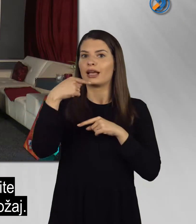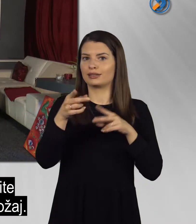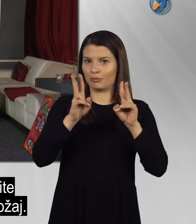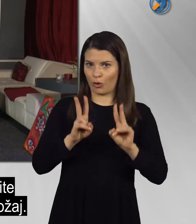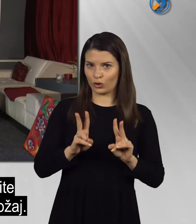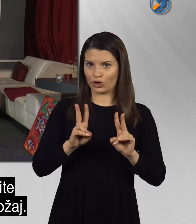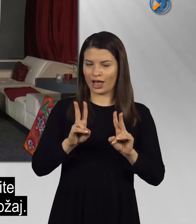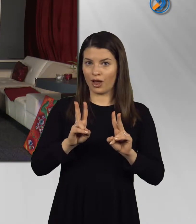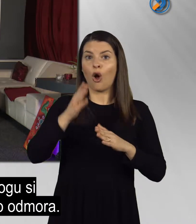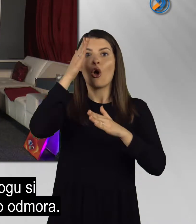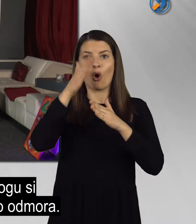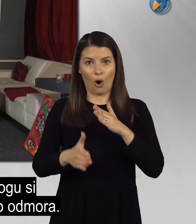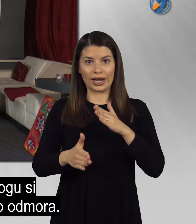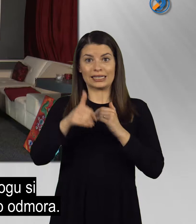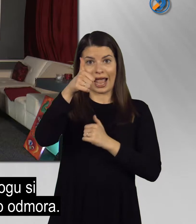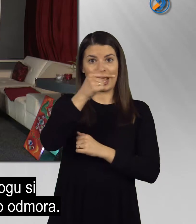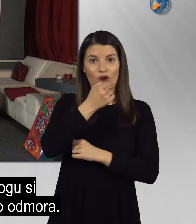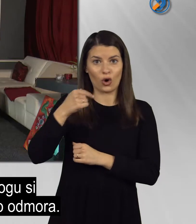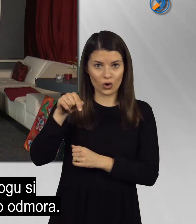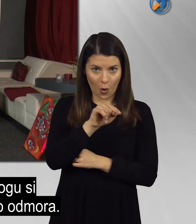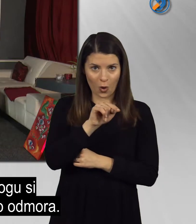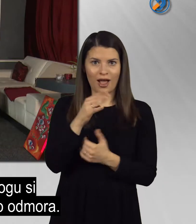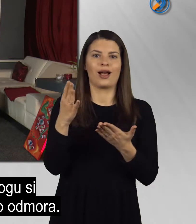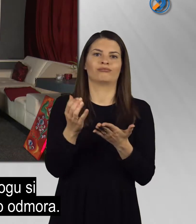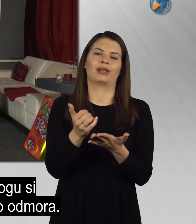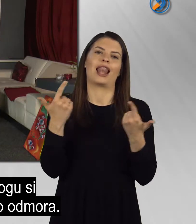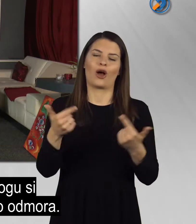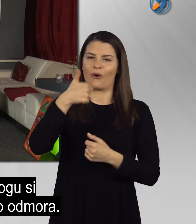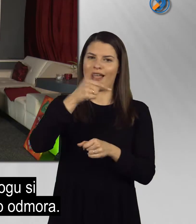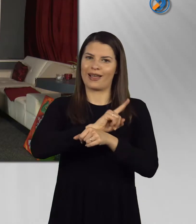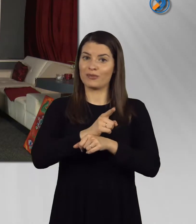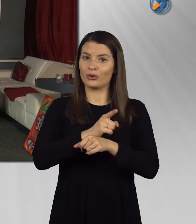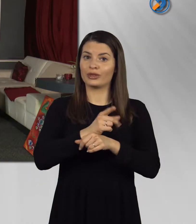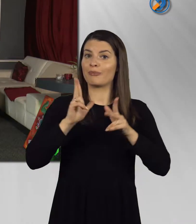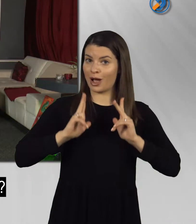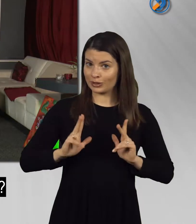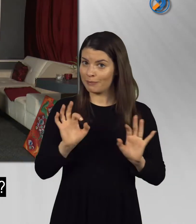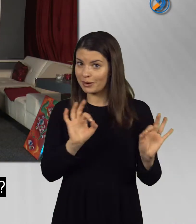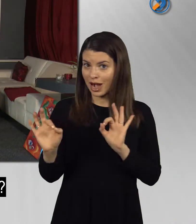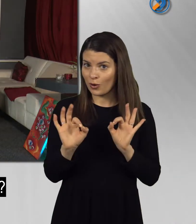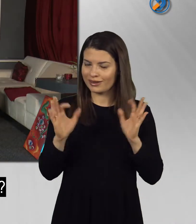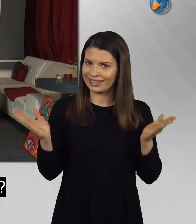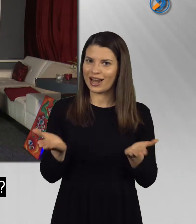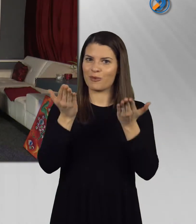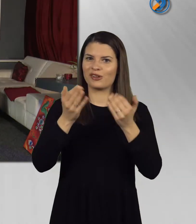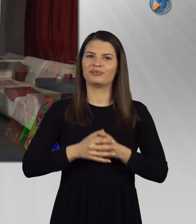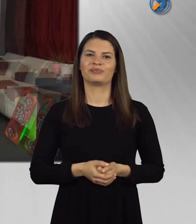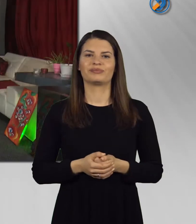naslednji položaj in po vsakem krogu si prislužite 1 minuto pavze. Pripravljeni?